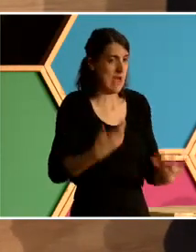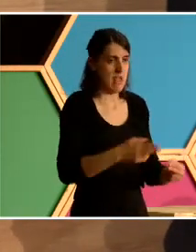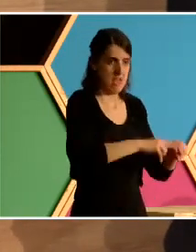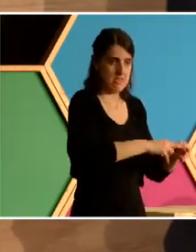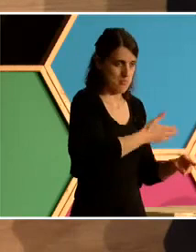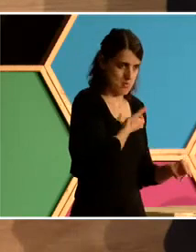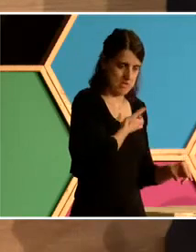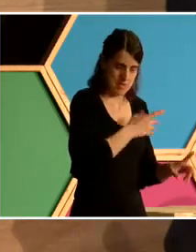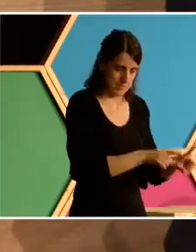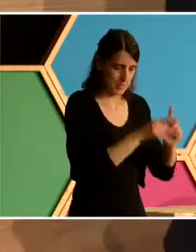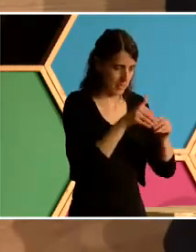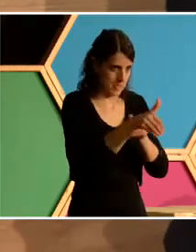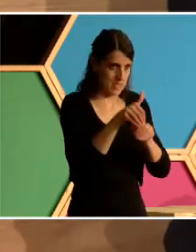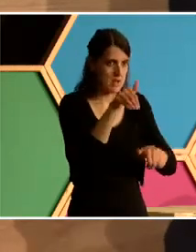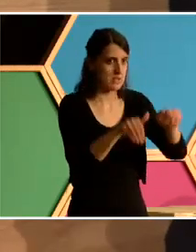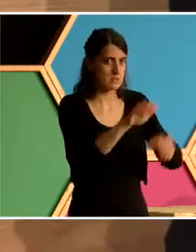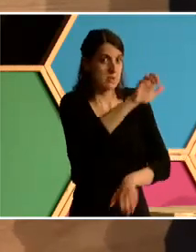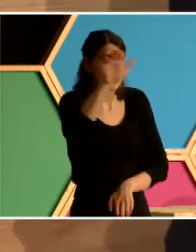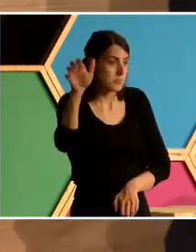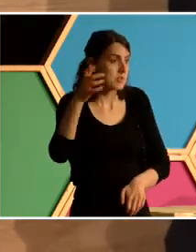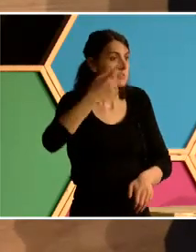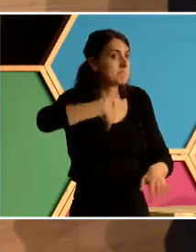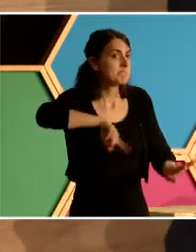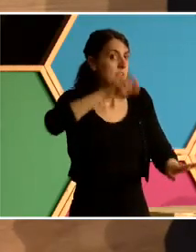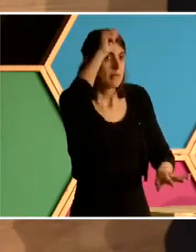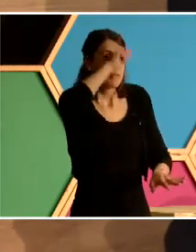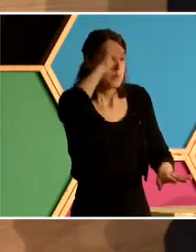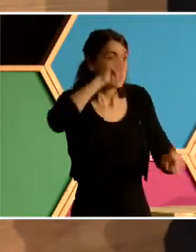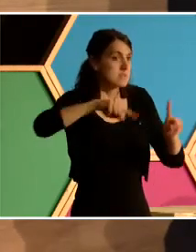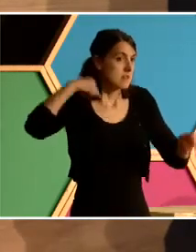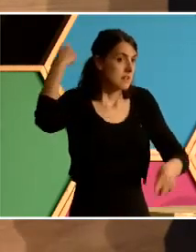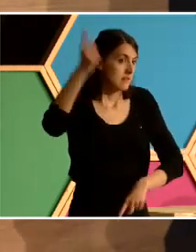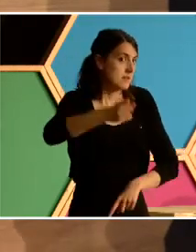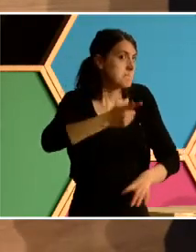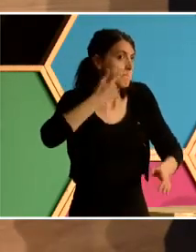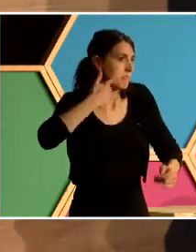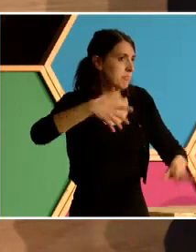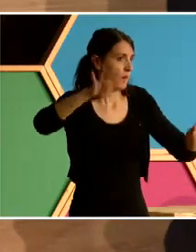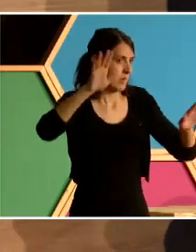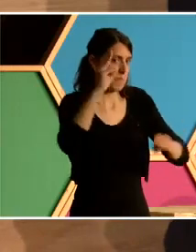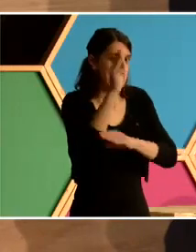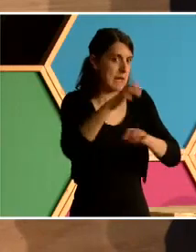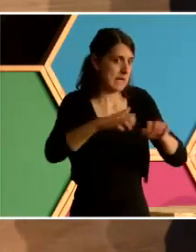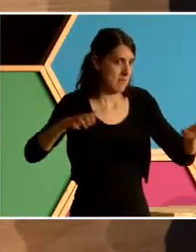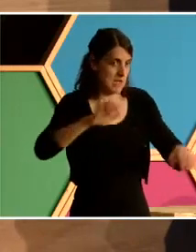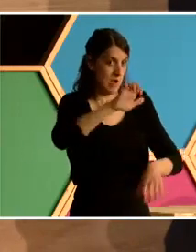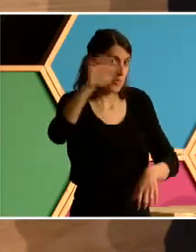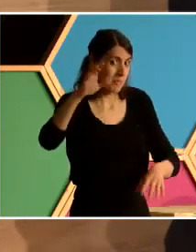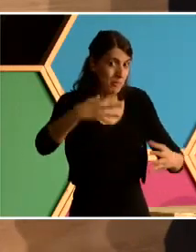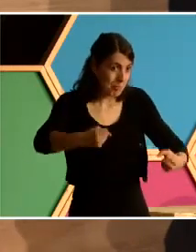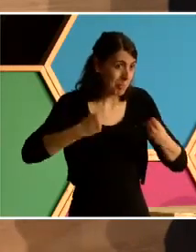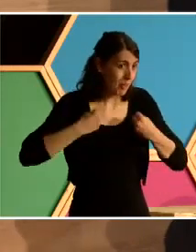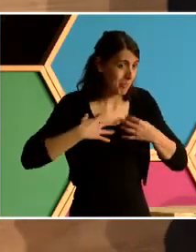Quin Parlament escollirem? No ho sé, això ho sabrem diumenge de la setmana entrant. Però quin poder tindrà aquest Parlament Europeu? Poquíssim,